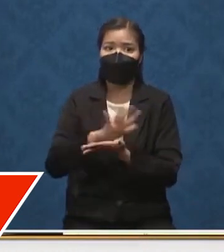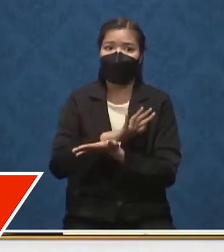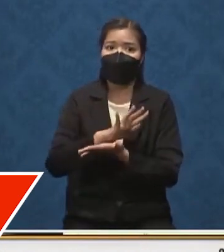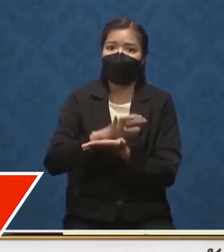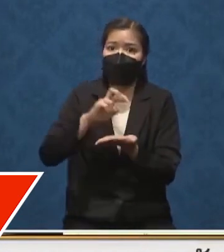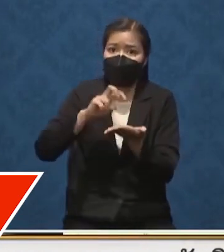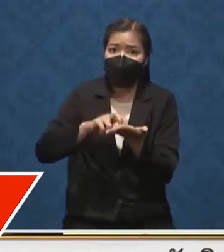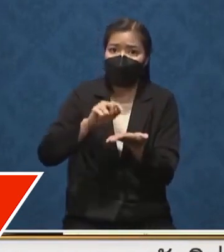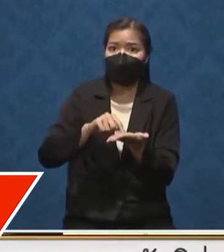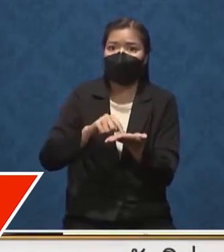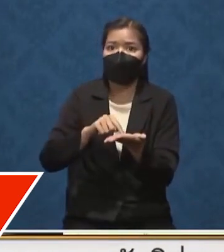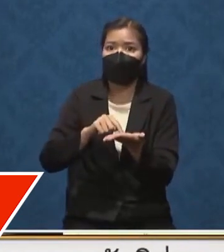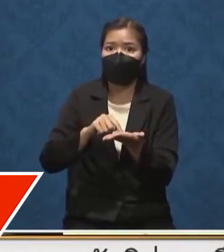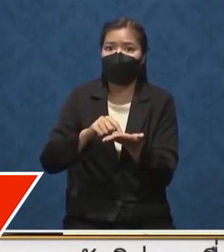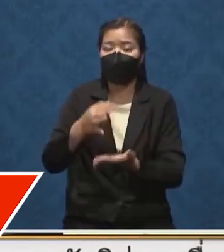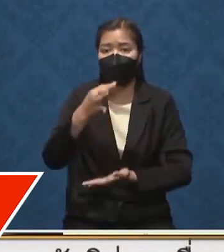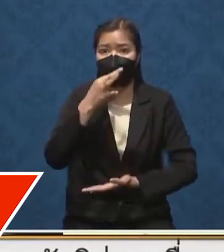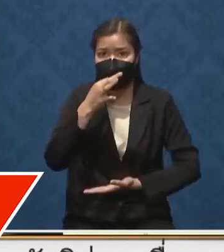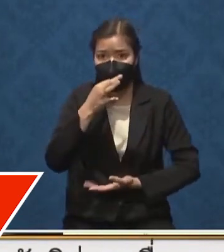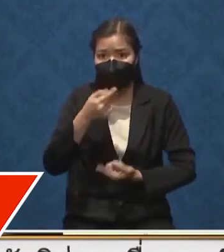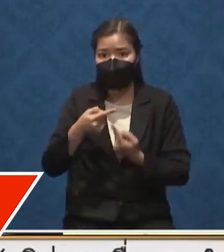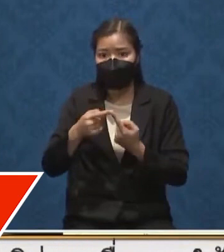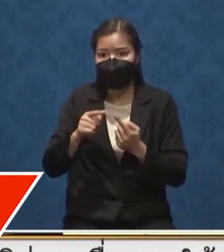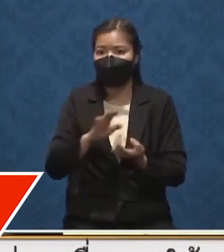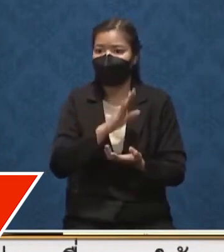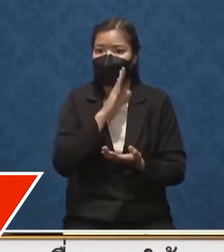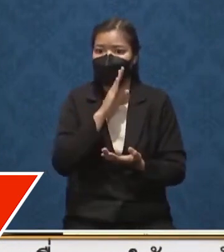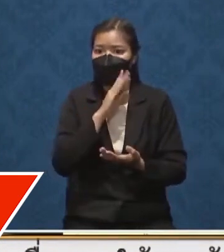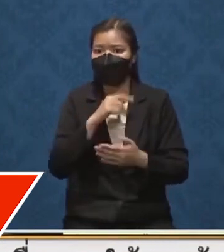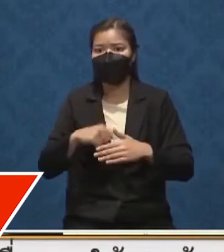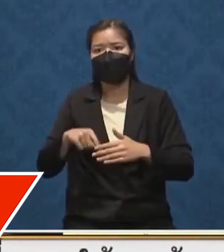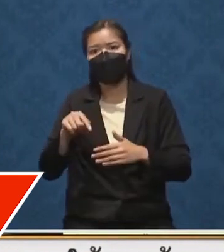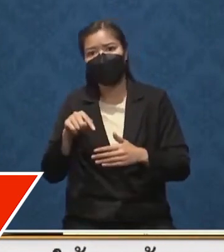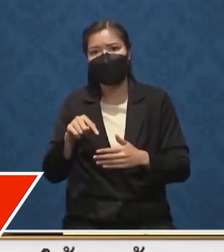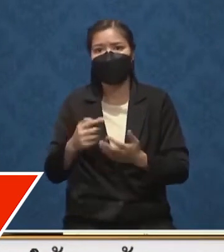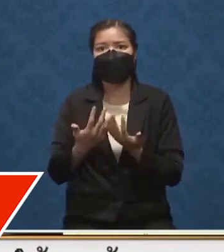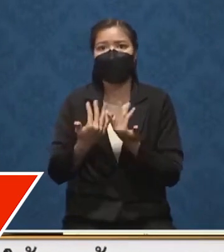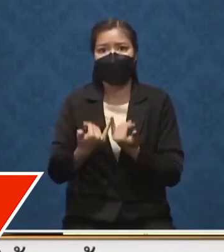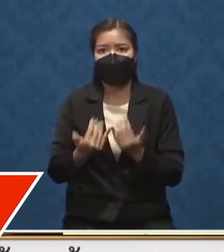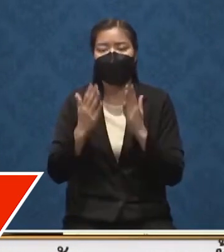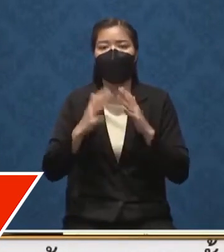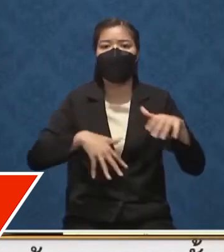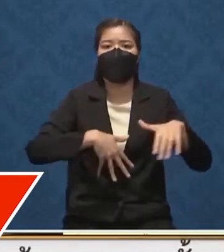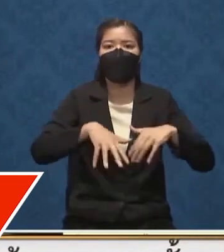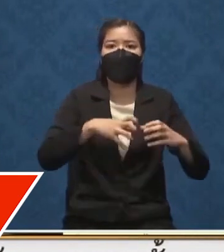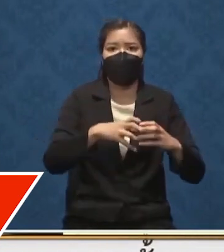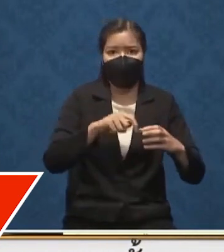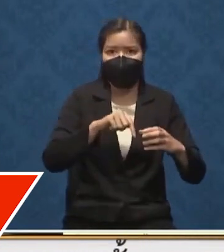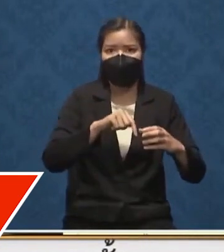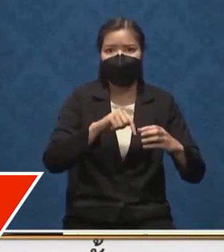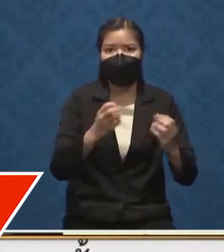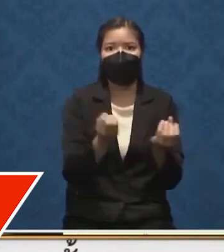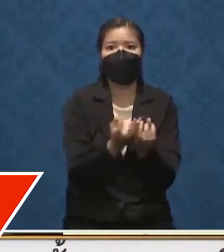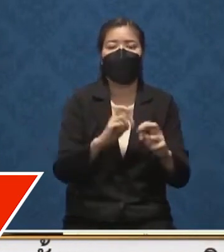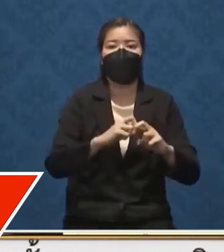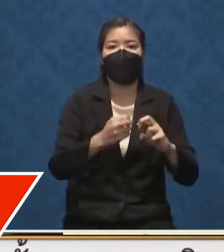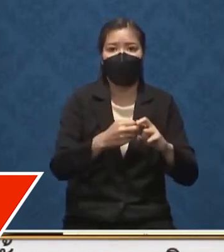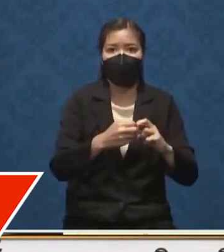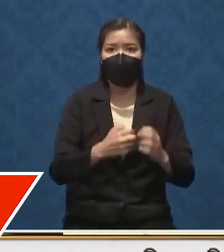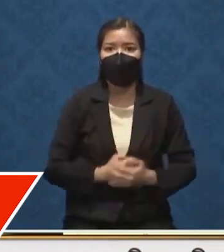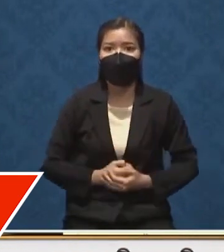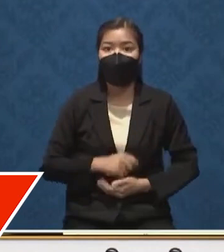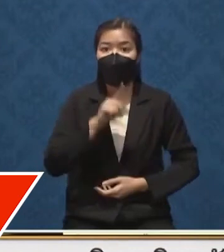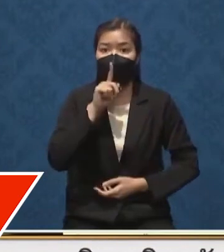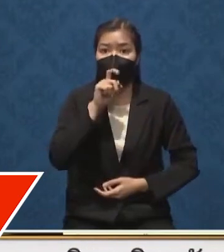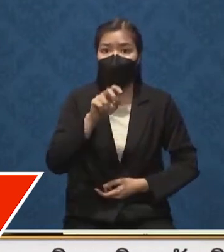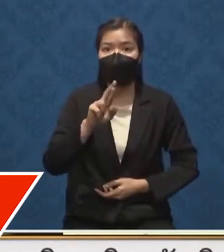เกำลังเดือดร้อนผมจึงจำเป็นต้องถามว่ารัฐบาลโดยเฉพาะรัฐมนตรีว่าการ